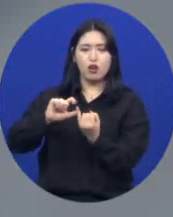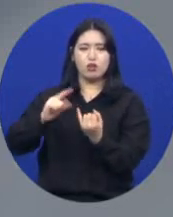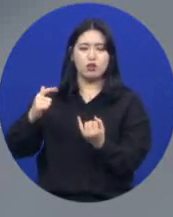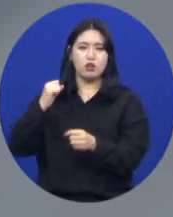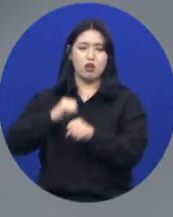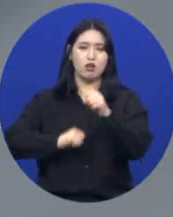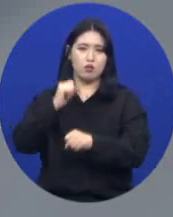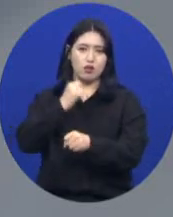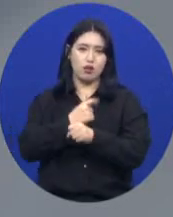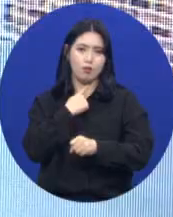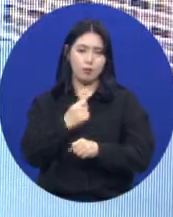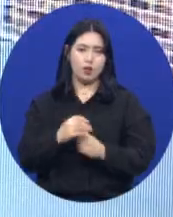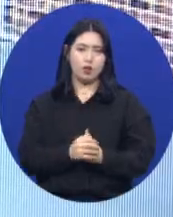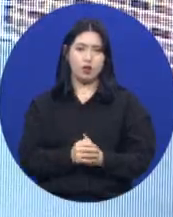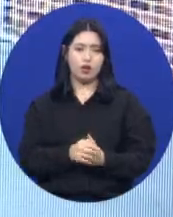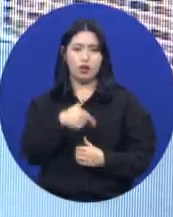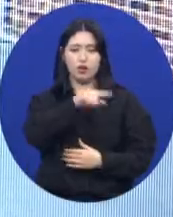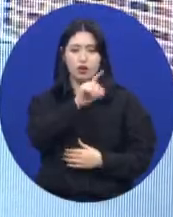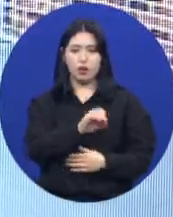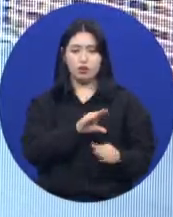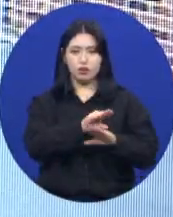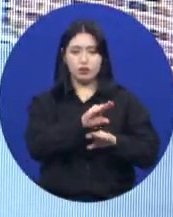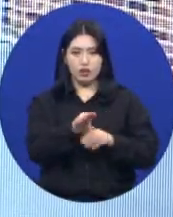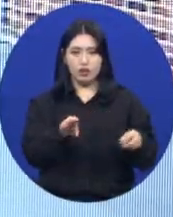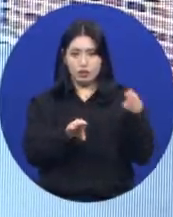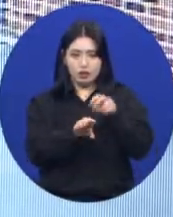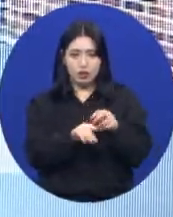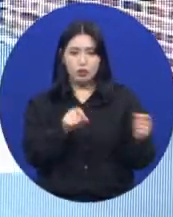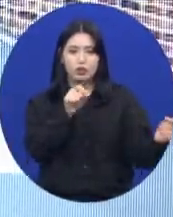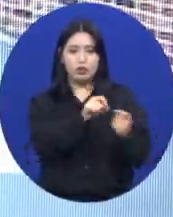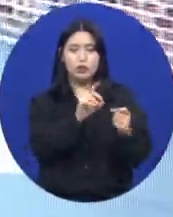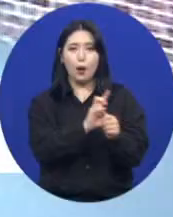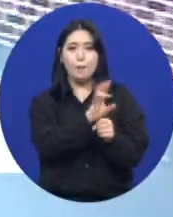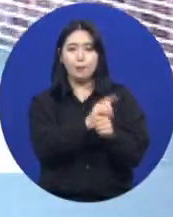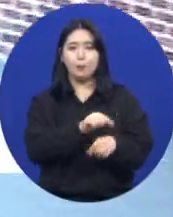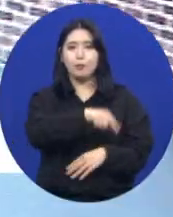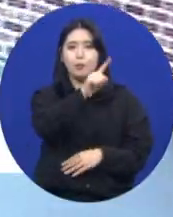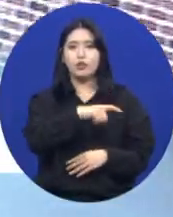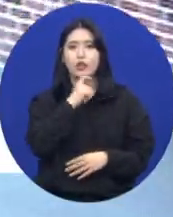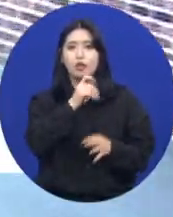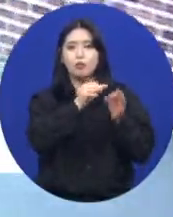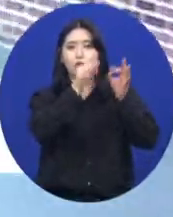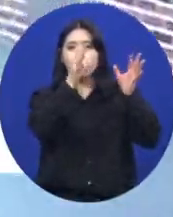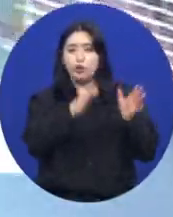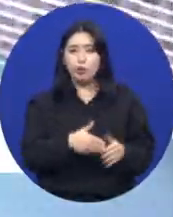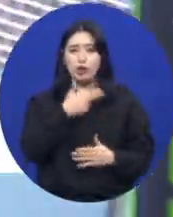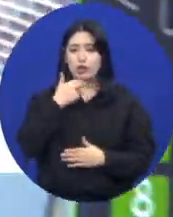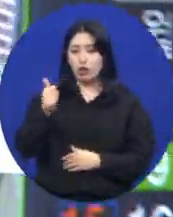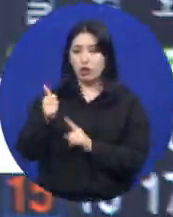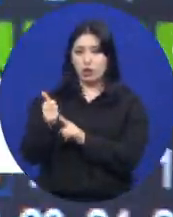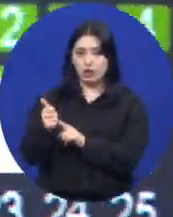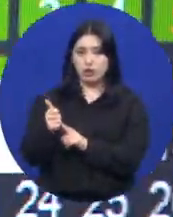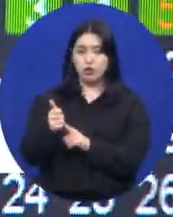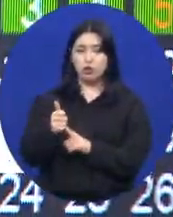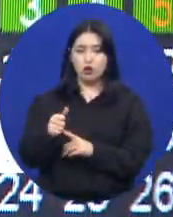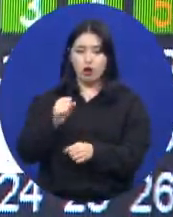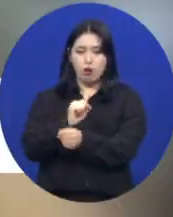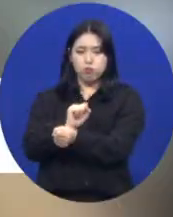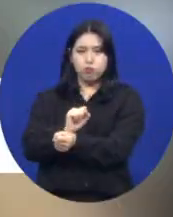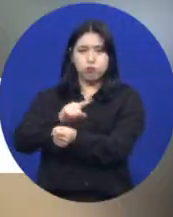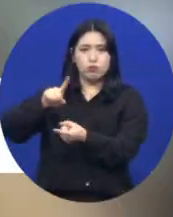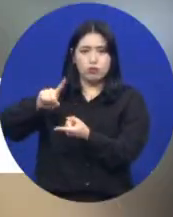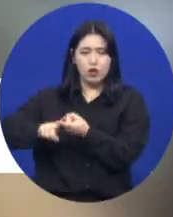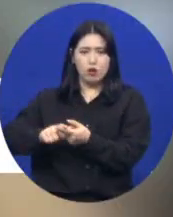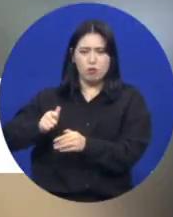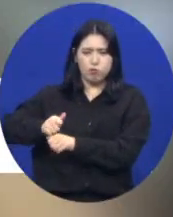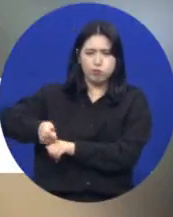것입니다 강씨가 차를 타고 근처 편의점에 다녀오는 10분 사이 a 씨는 두 손이 묶인 채 기어서